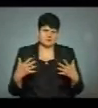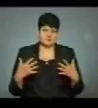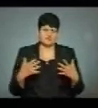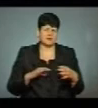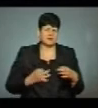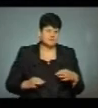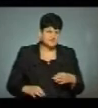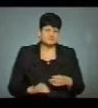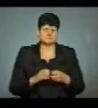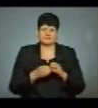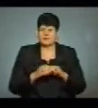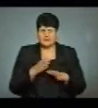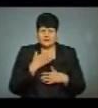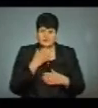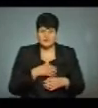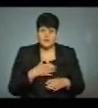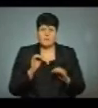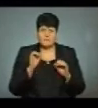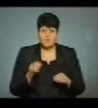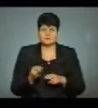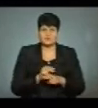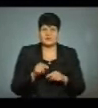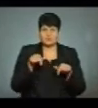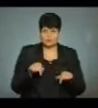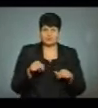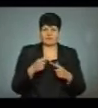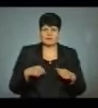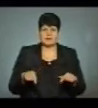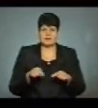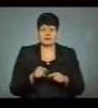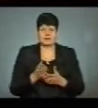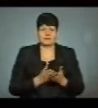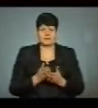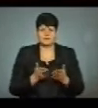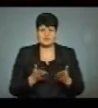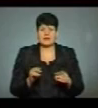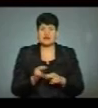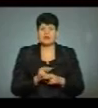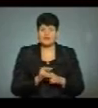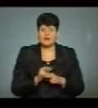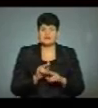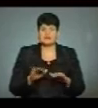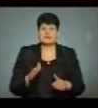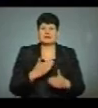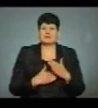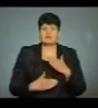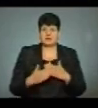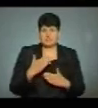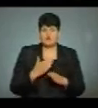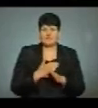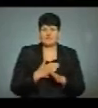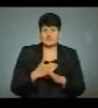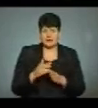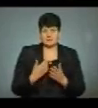гастроентерологічні чи неврологічні порушення, вона може пройти в нашому відділенні реабілітаційні послуги. На лікування дитини з інвалідністю